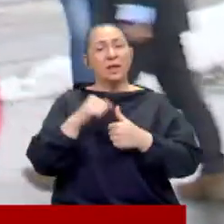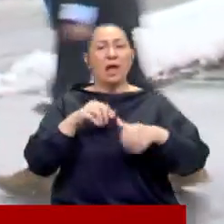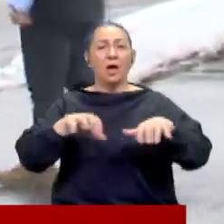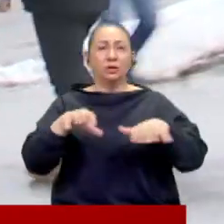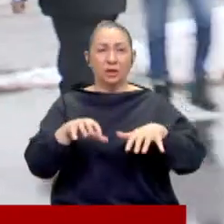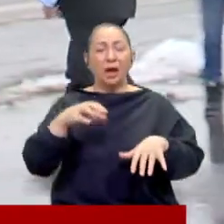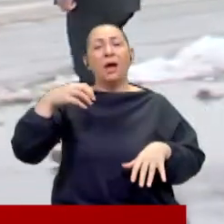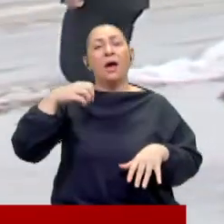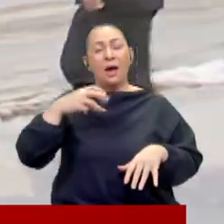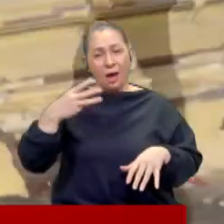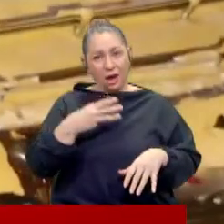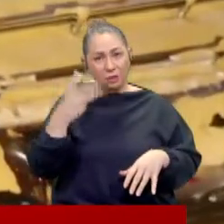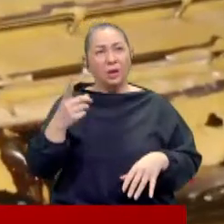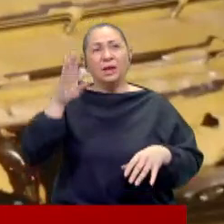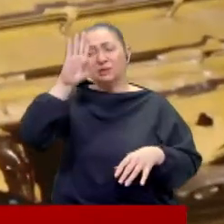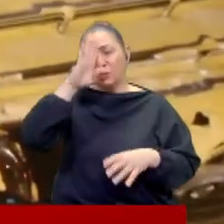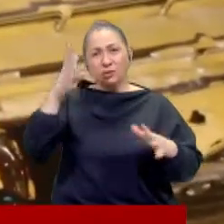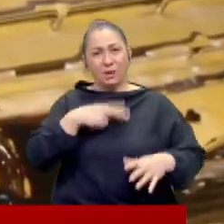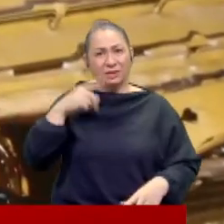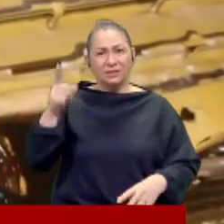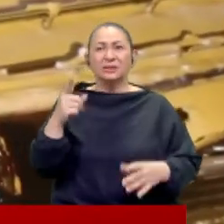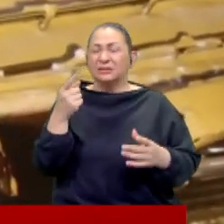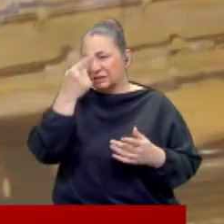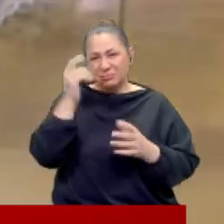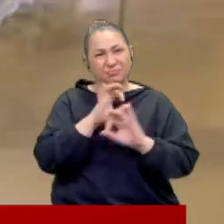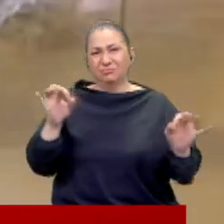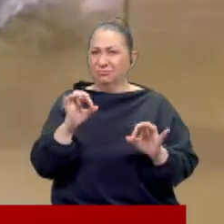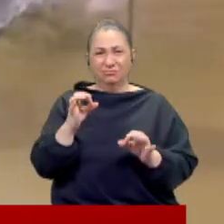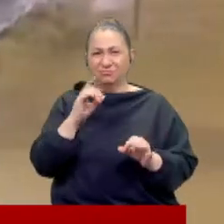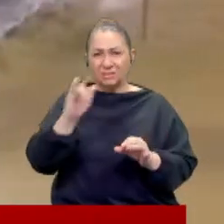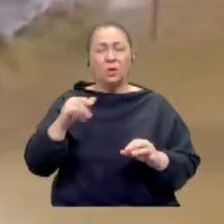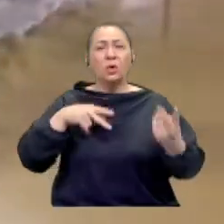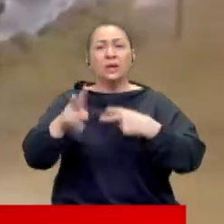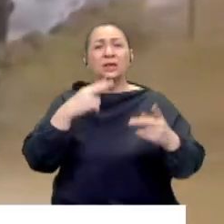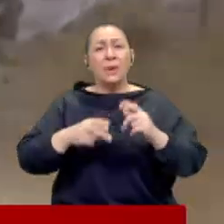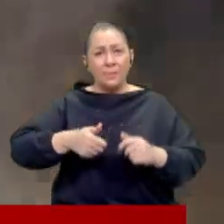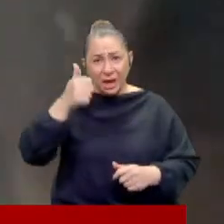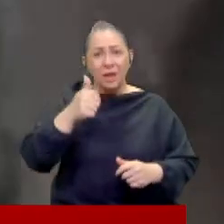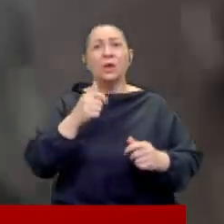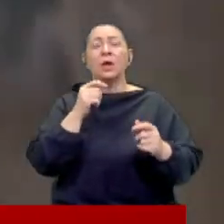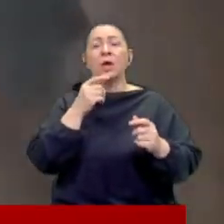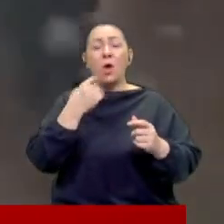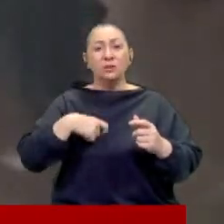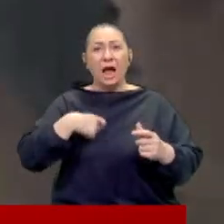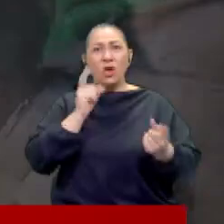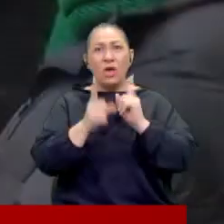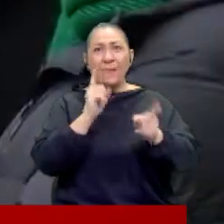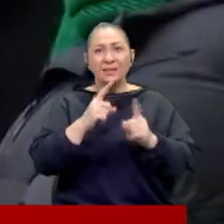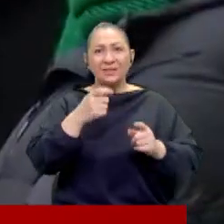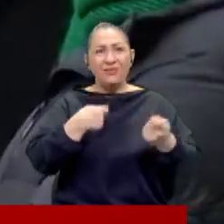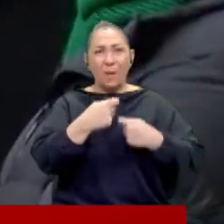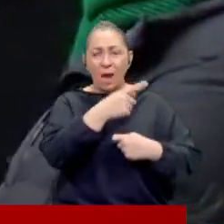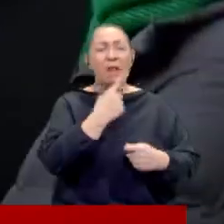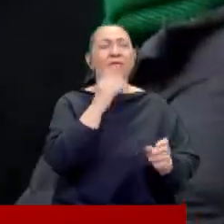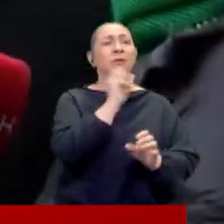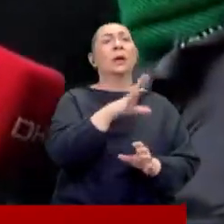ayrıştığı Erdoğan iyi bebeği basiretsizlik ve suçladığı Ulaştırma Bakanlığı'na ve özel otoyol işletme bu giymedi bakanların Hangi